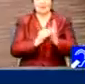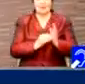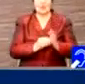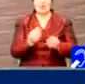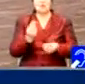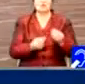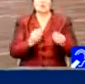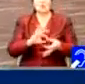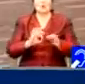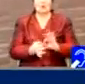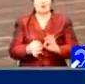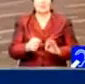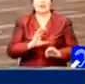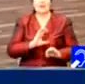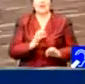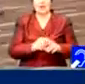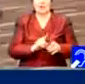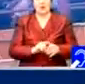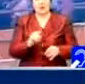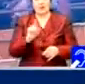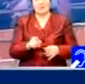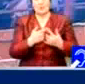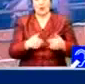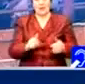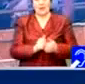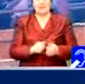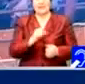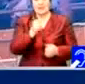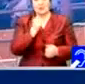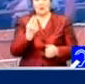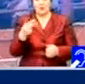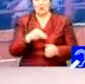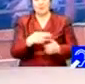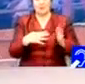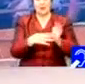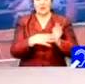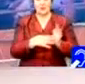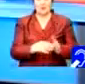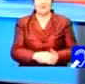Olimpice. Campionatul Republican de Dans Modern este organizat anual din 2004.